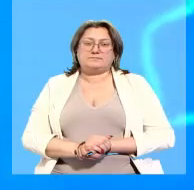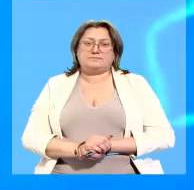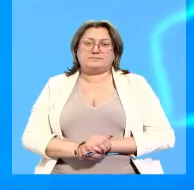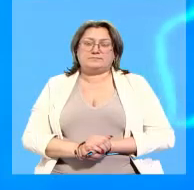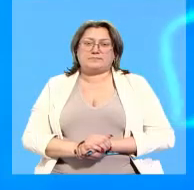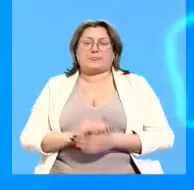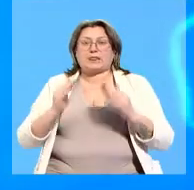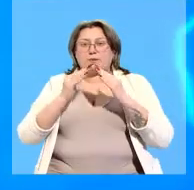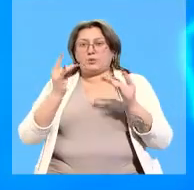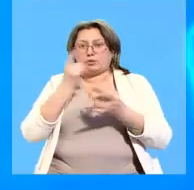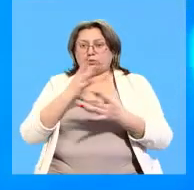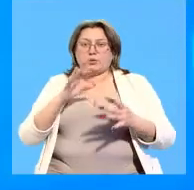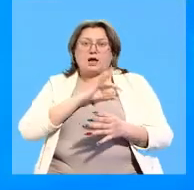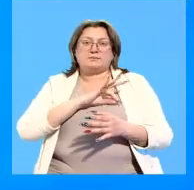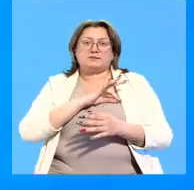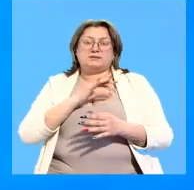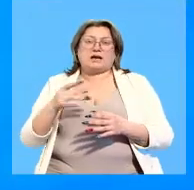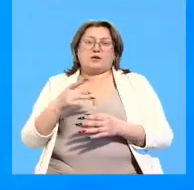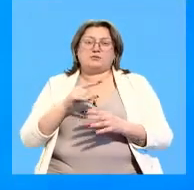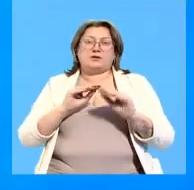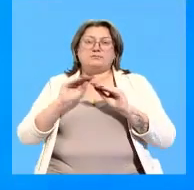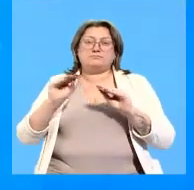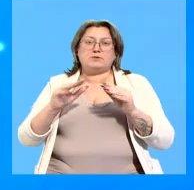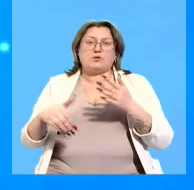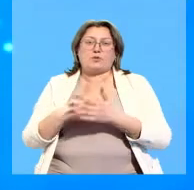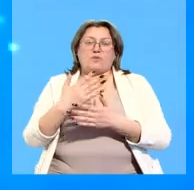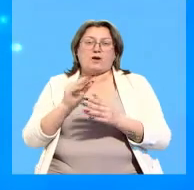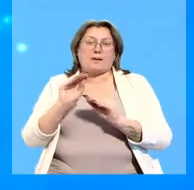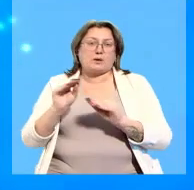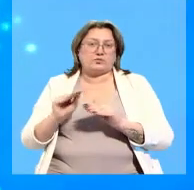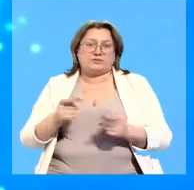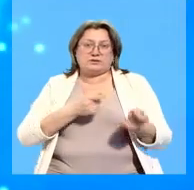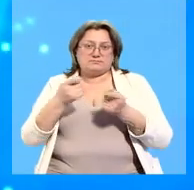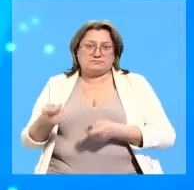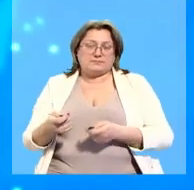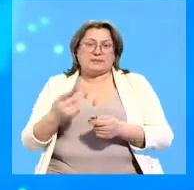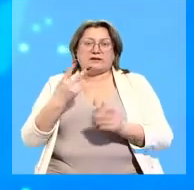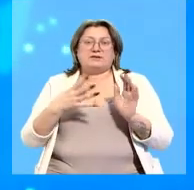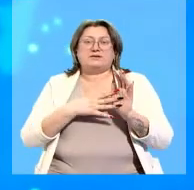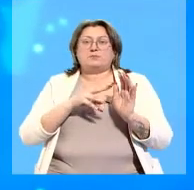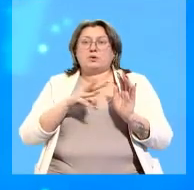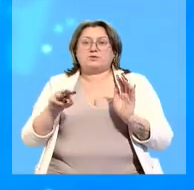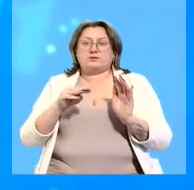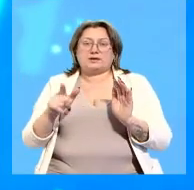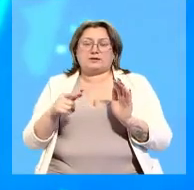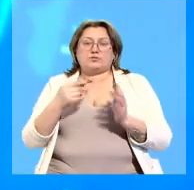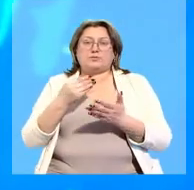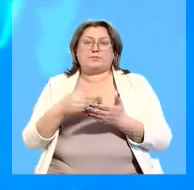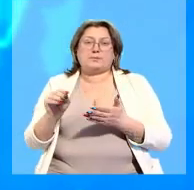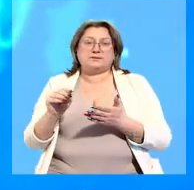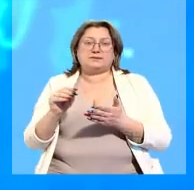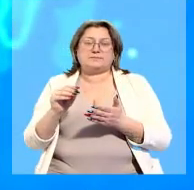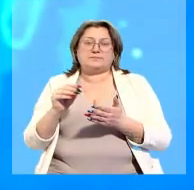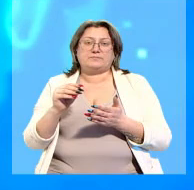Қарабалық ауданындағы мәдениет үйі жаңа аспаптармен жабдықталды. 29 миллион теңгеге қос ішекті домбыра, гитаралар,